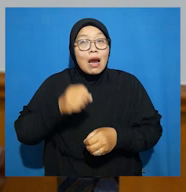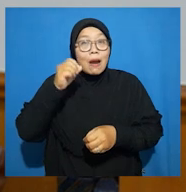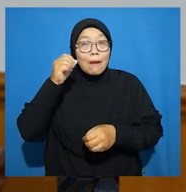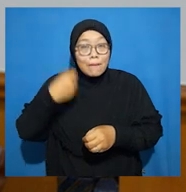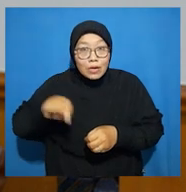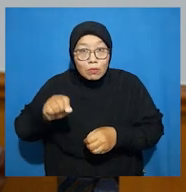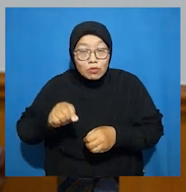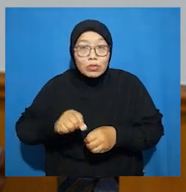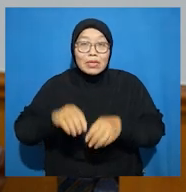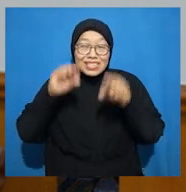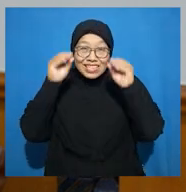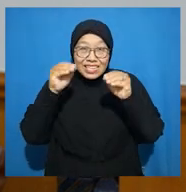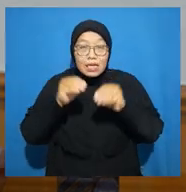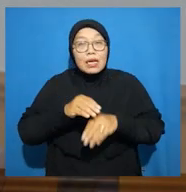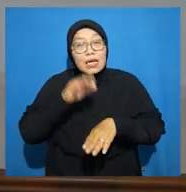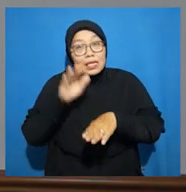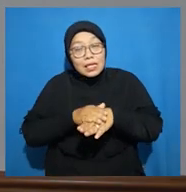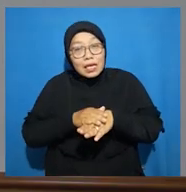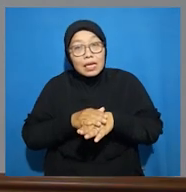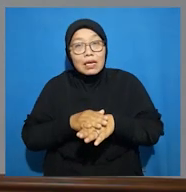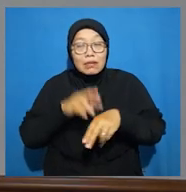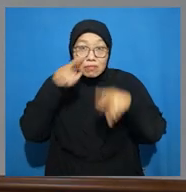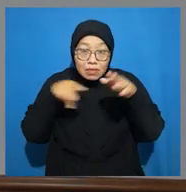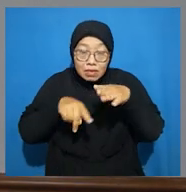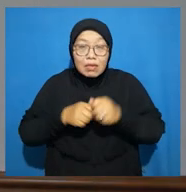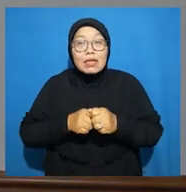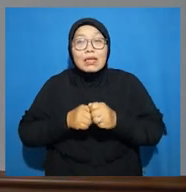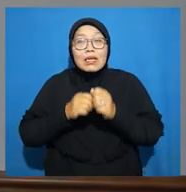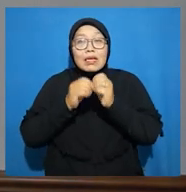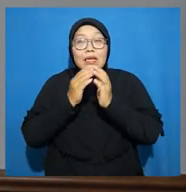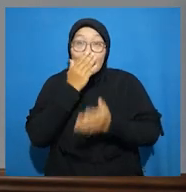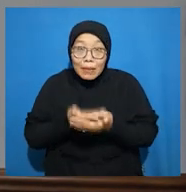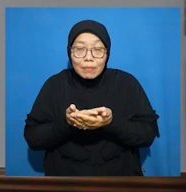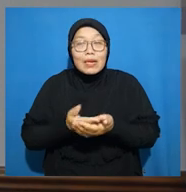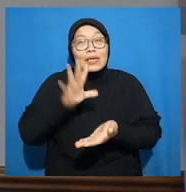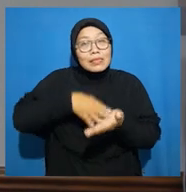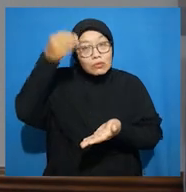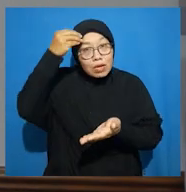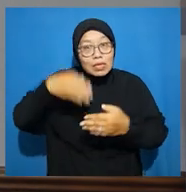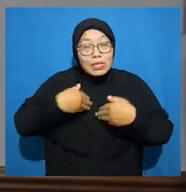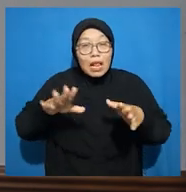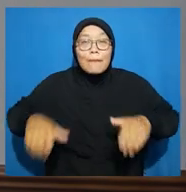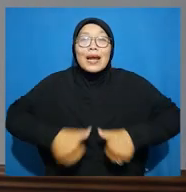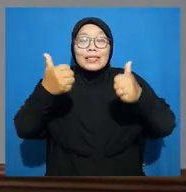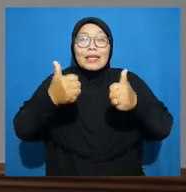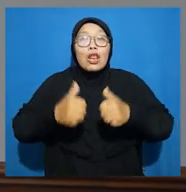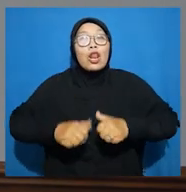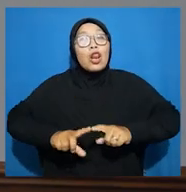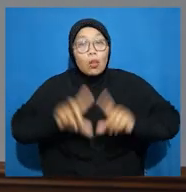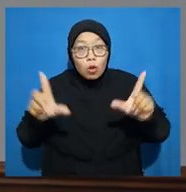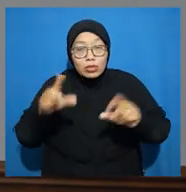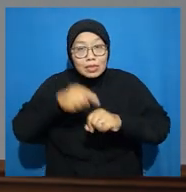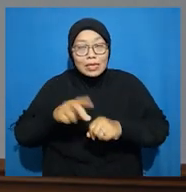Kemendikbudristek mengucapkan selamat kepada siswa-siswi di Indonesia yang telah berhasil menamatkan pendidikan di jenjang